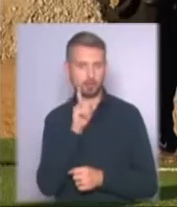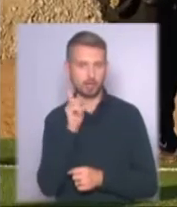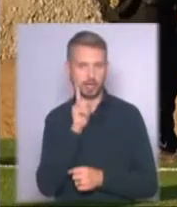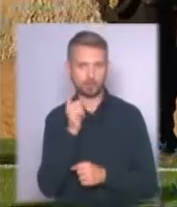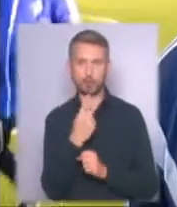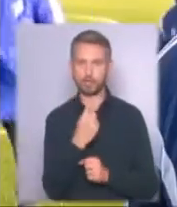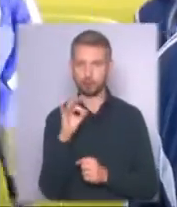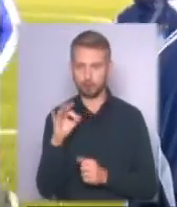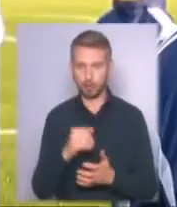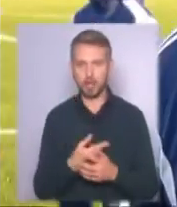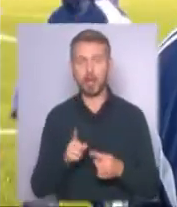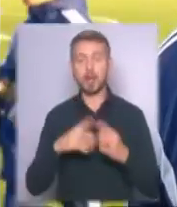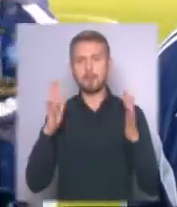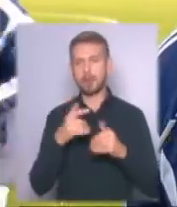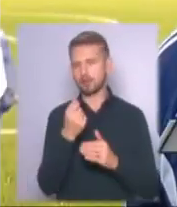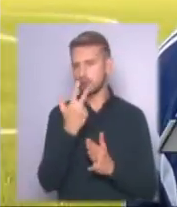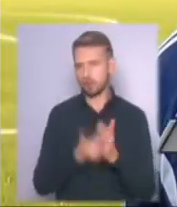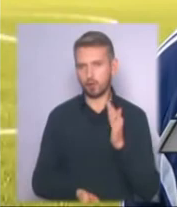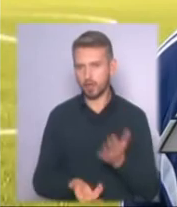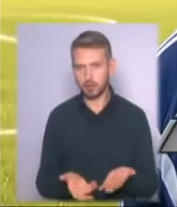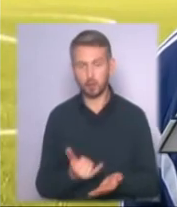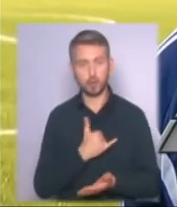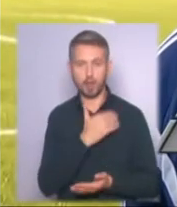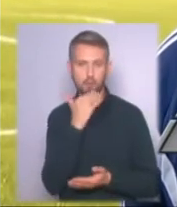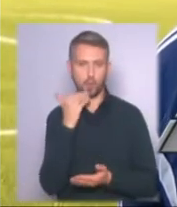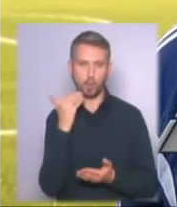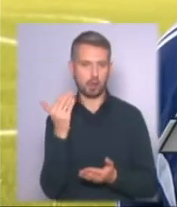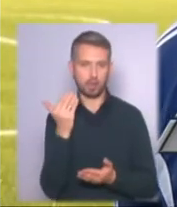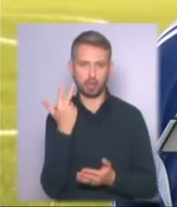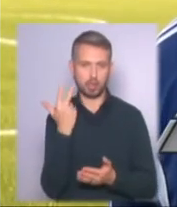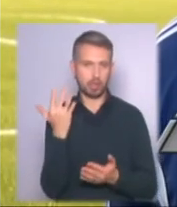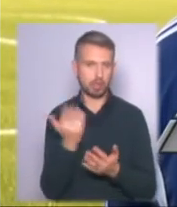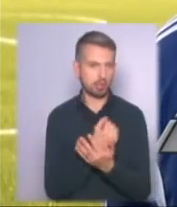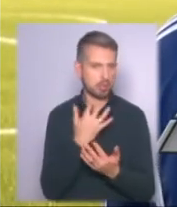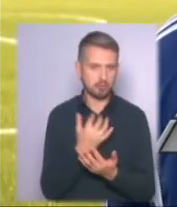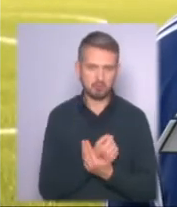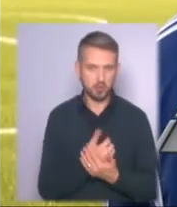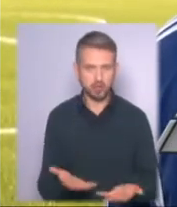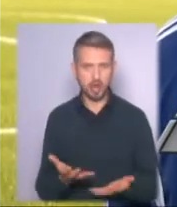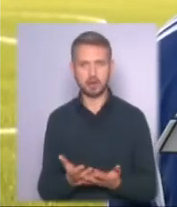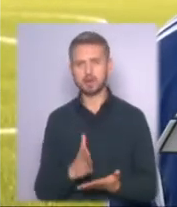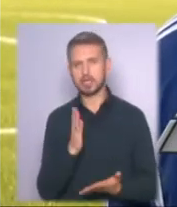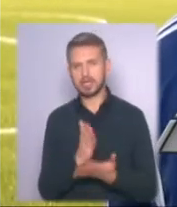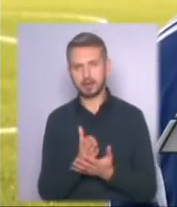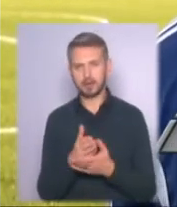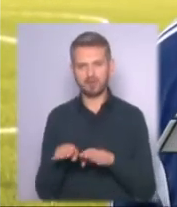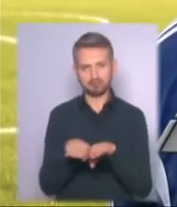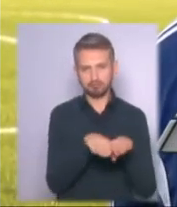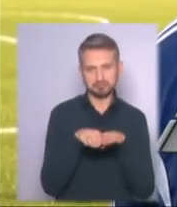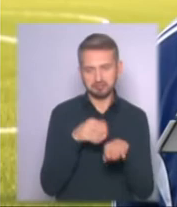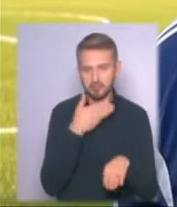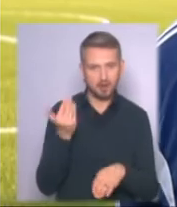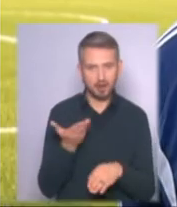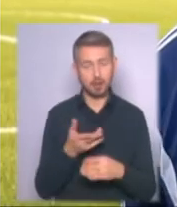1-0. Даний матч провалили немножко. Тобто у нас багато не вийшло. Ще є несигранність. Ну, є, як говориться, над